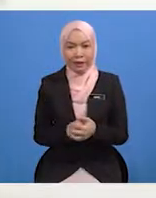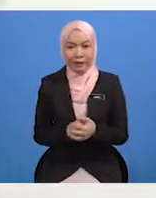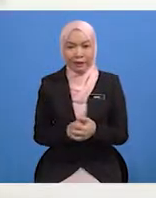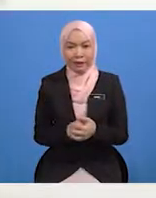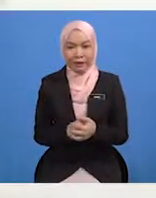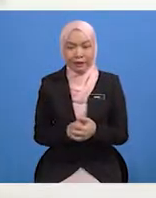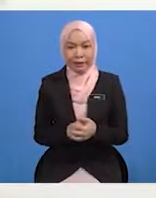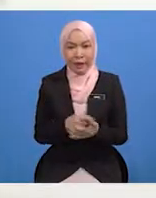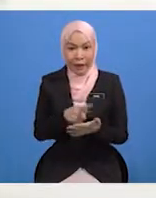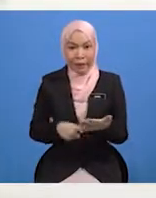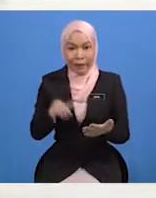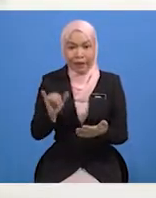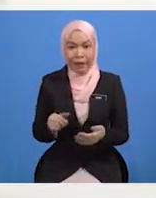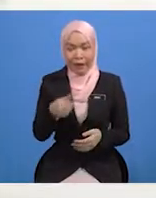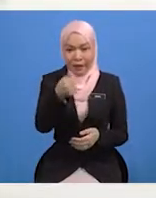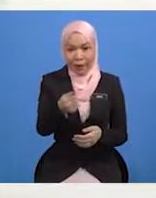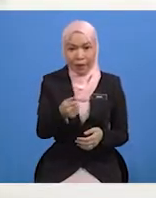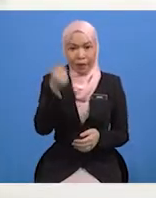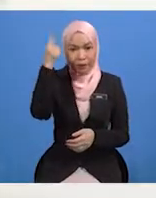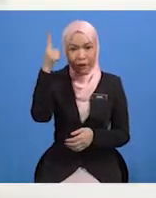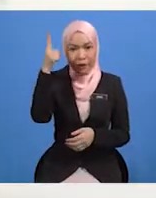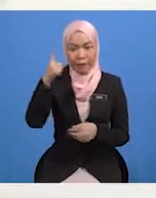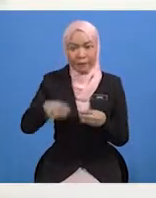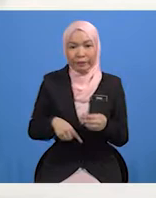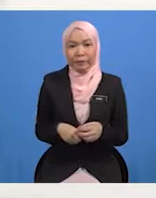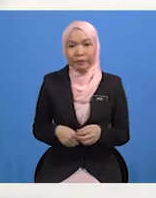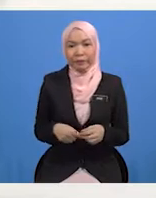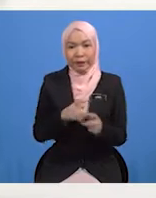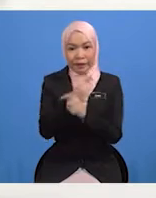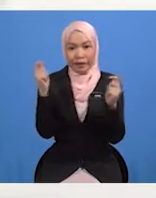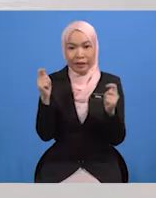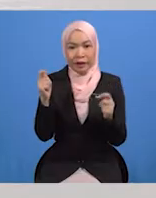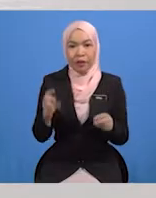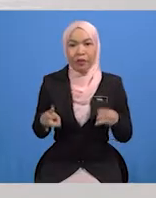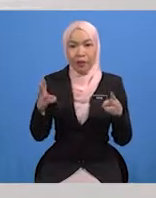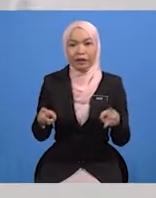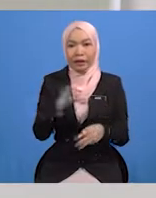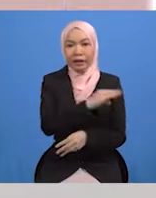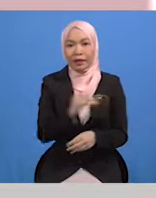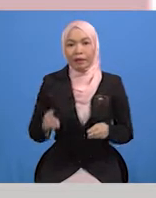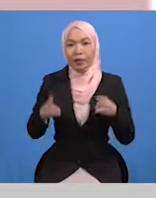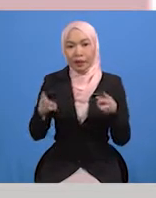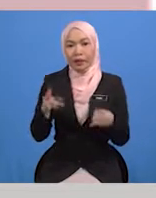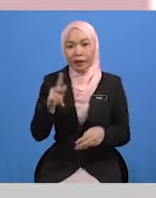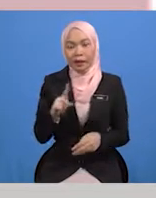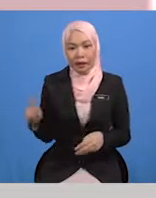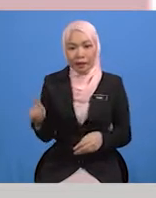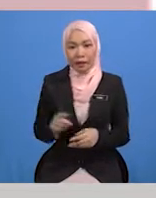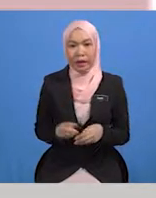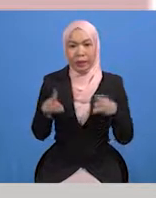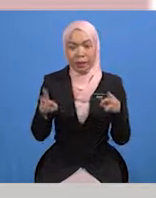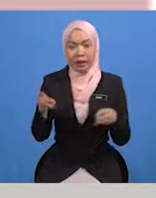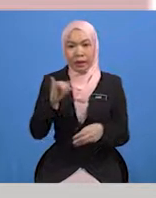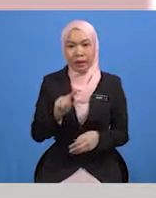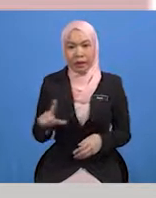Apakah yang anda fahami tentang watak dan perwatakan? Watak ialah